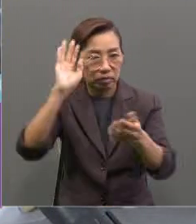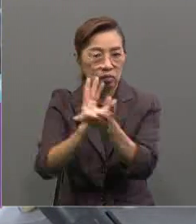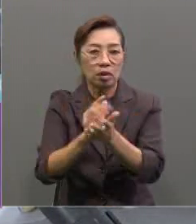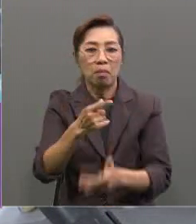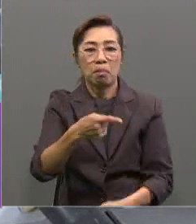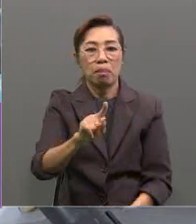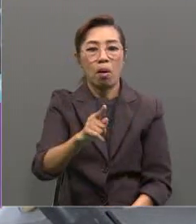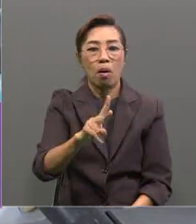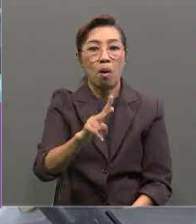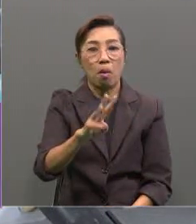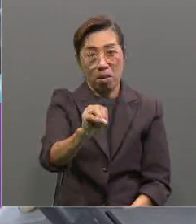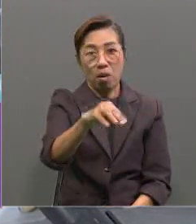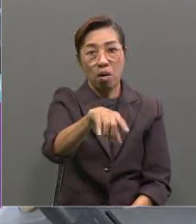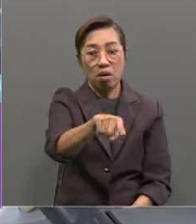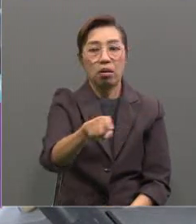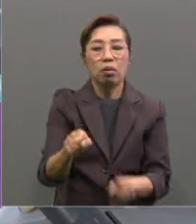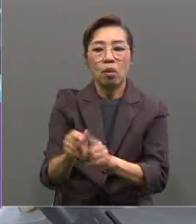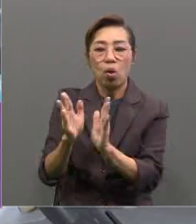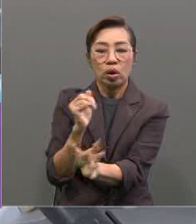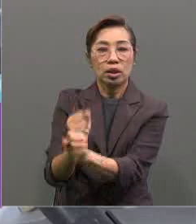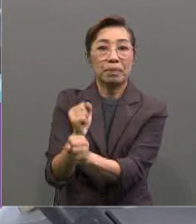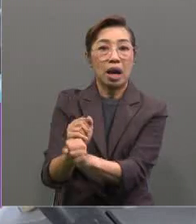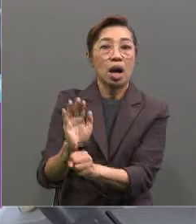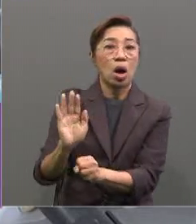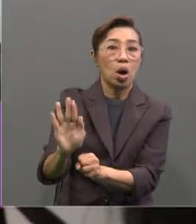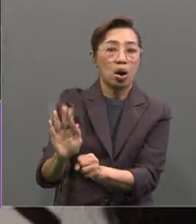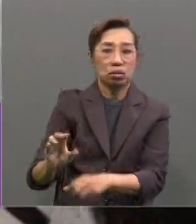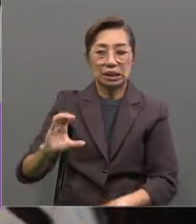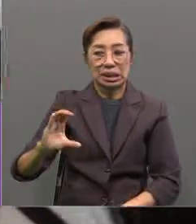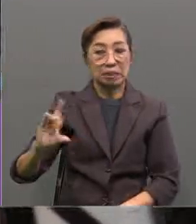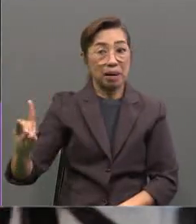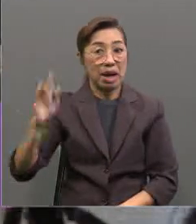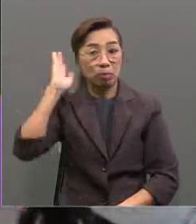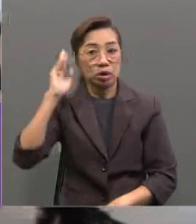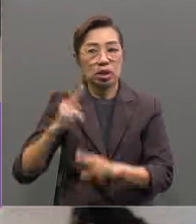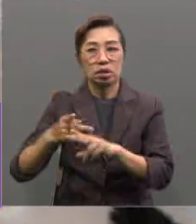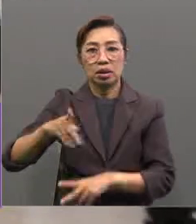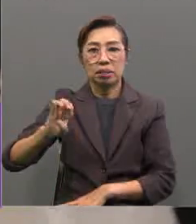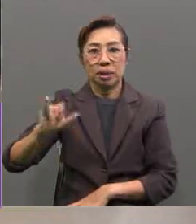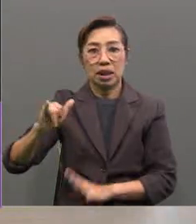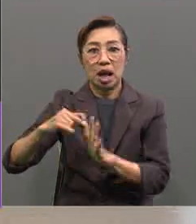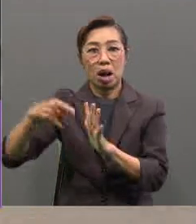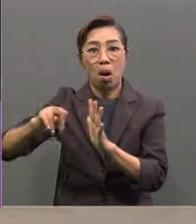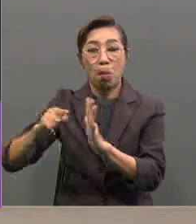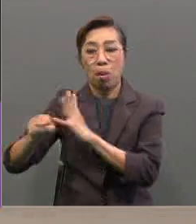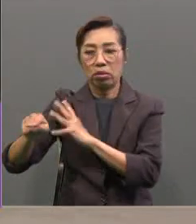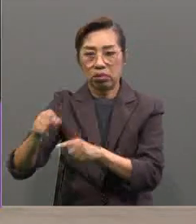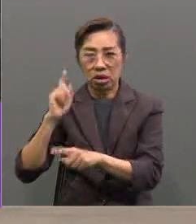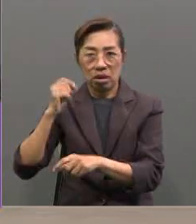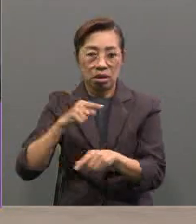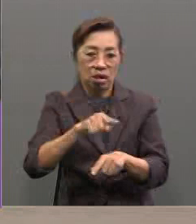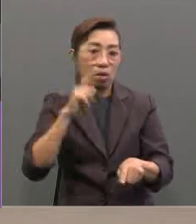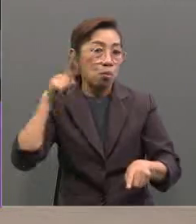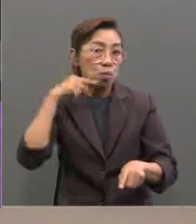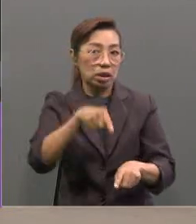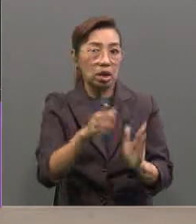ที่นายปิยพงศ์ข้าราชการของ DSI ระดับชำนาญการพิเศษหรือ48เนี่ยครับก่อเหตุอนาจารลูกจ้างสาวก